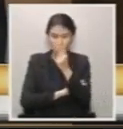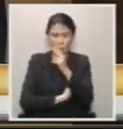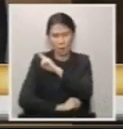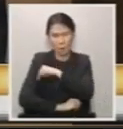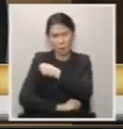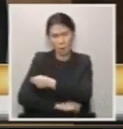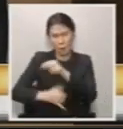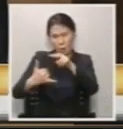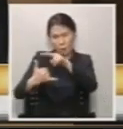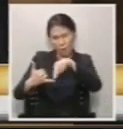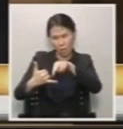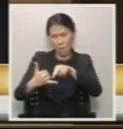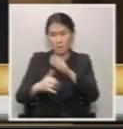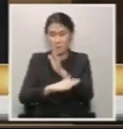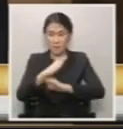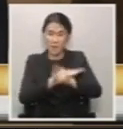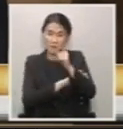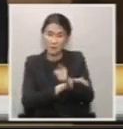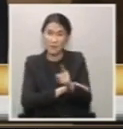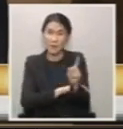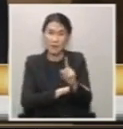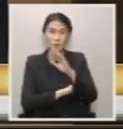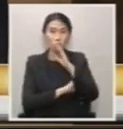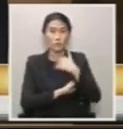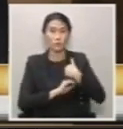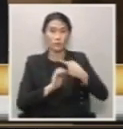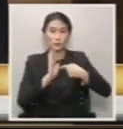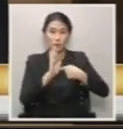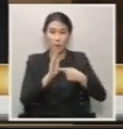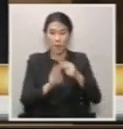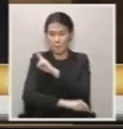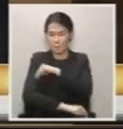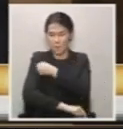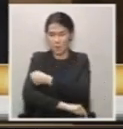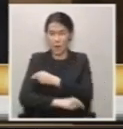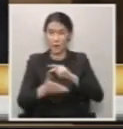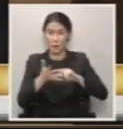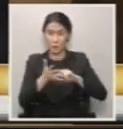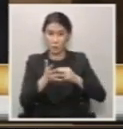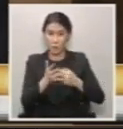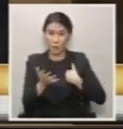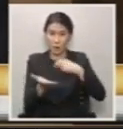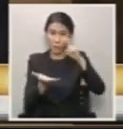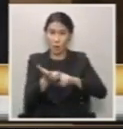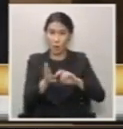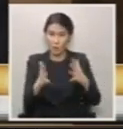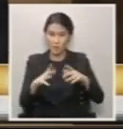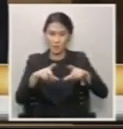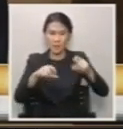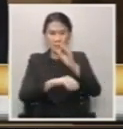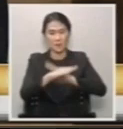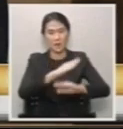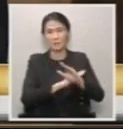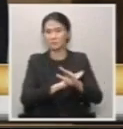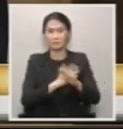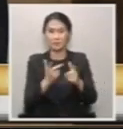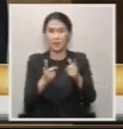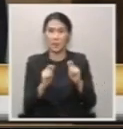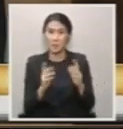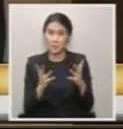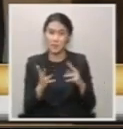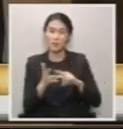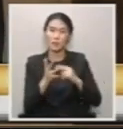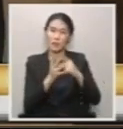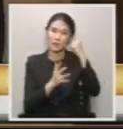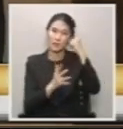พทย์หรือไม่จึงจะขึ้นทะเบียนได้ถ้าเผื่อความพิการนั้นยังไม่ถึงระดับการขึ้นทะเบียนจดทะเบียนตามกฎหมายตามที่แพทย์ระบุ